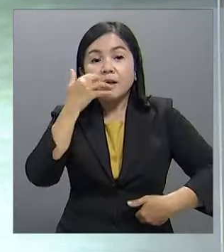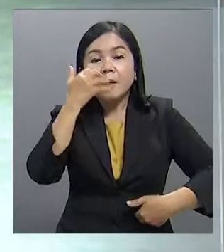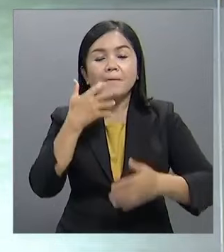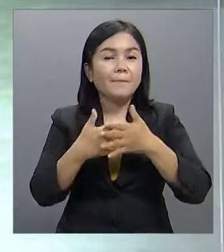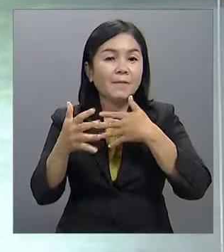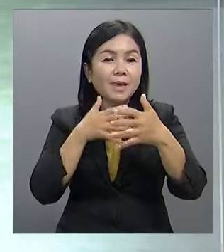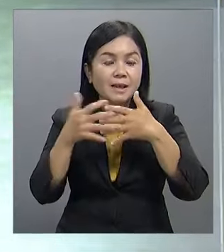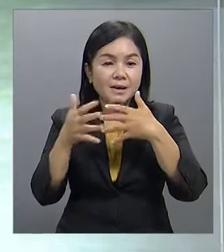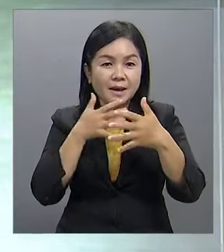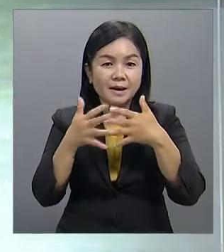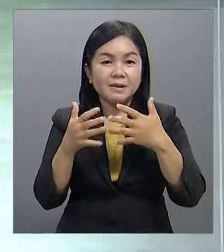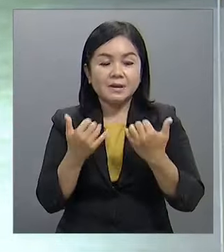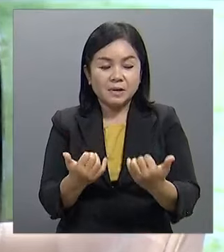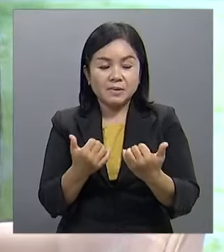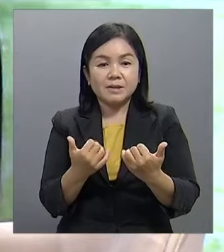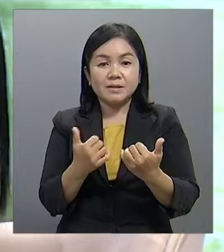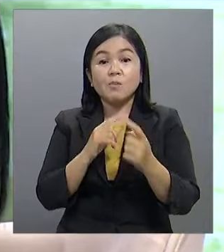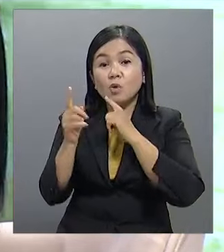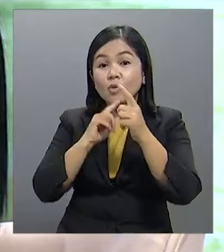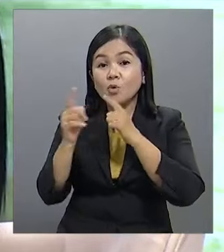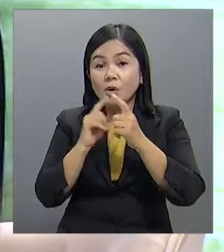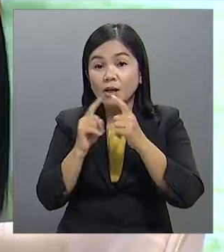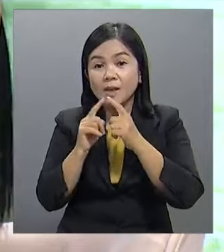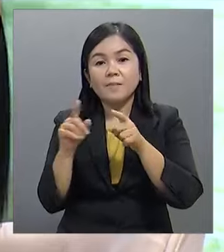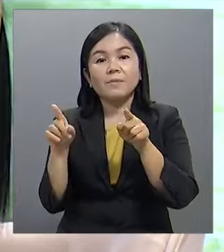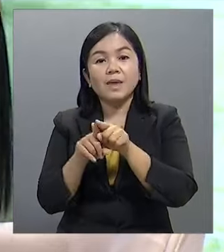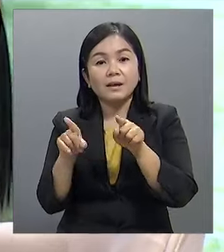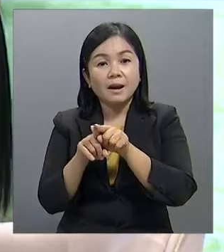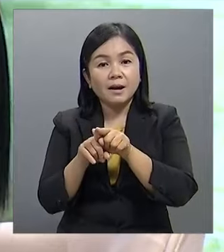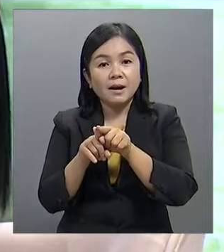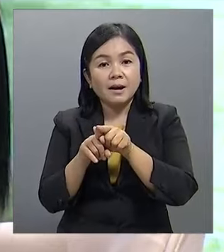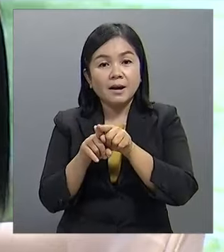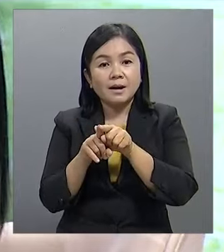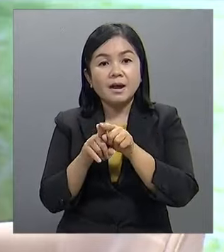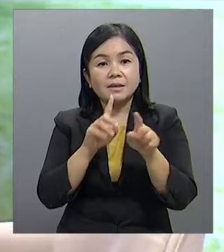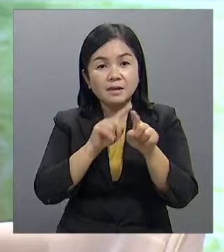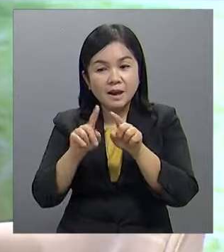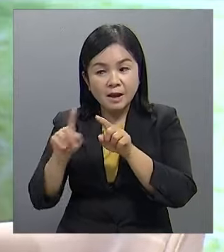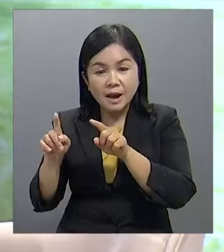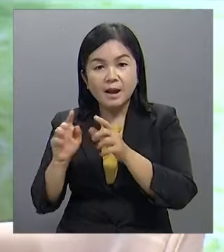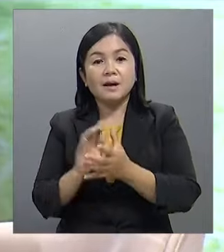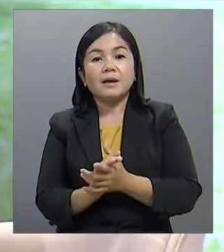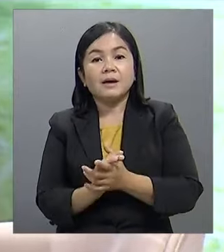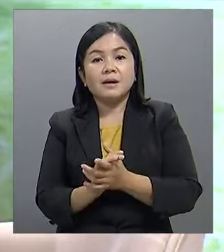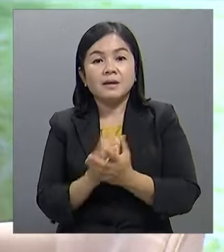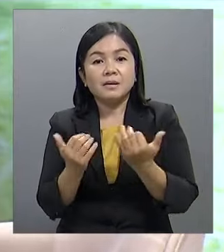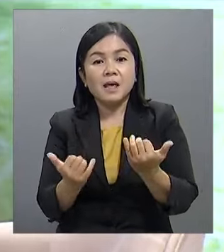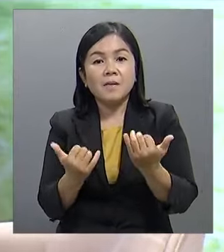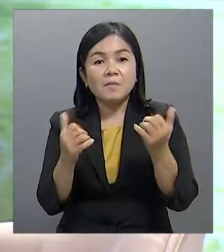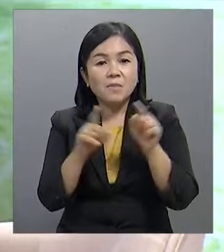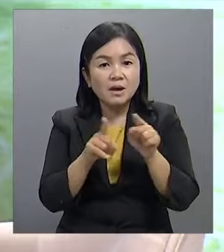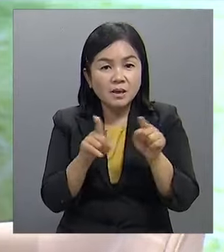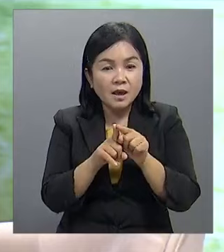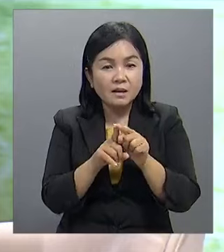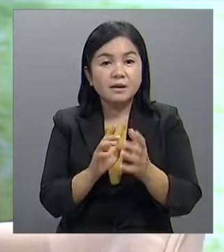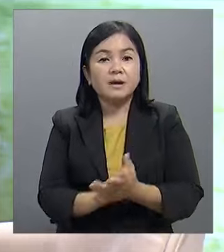เออโดนแน ่เหมือนการเหยียดคนอื่นคือการเหยียดที่ดีที่สุดเราได้รายได้ เหยียดแข้งเหยียดขา เหยียดแข้งเหยียดขาอาชีพหมอนวดเท่านั้นค่ะ